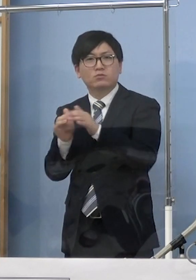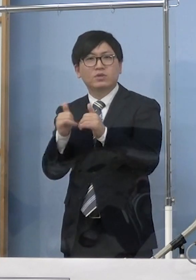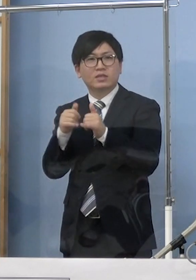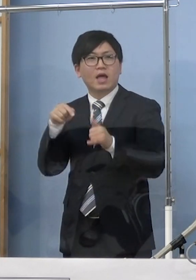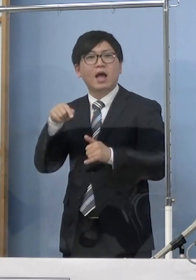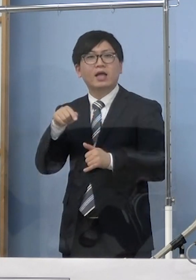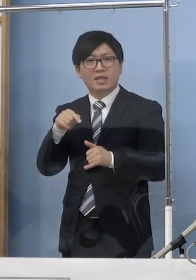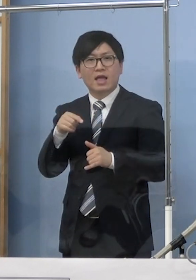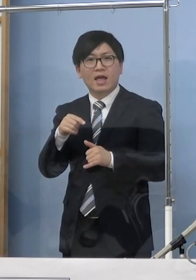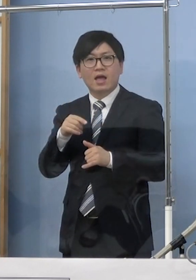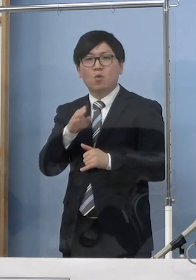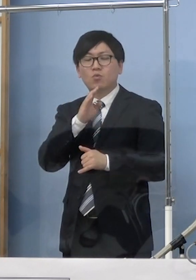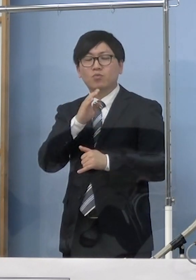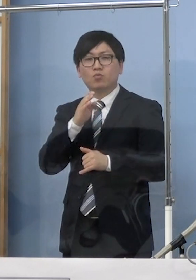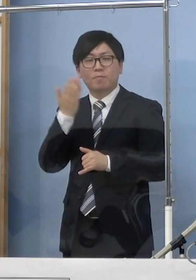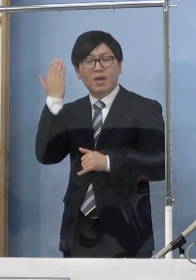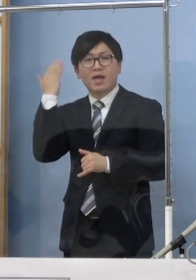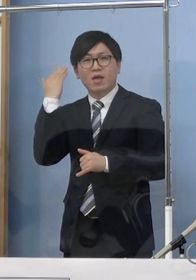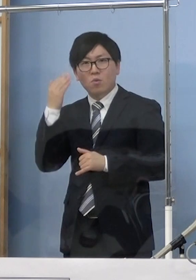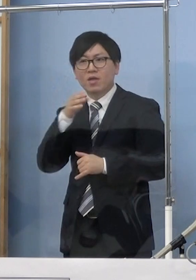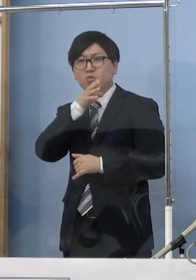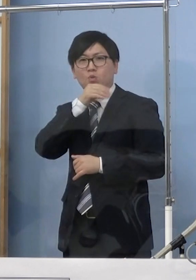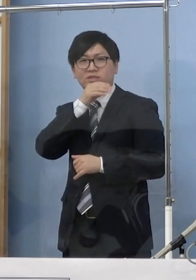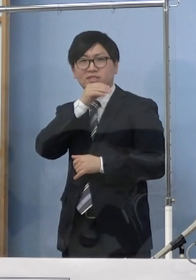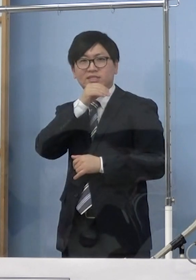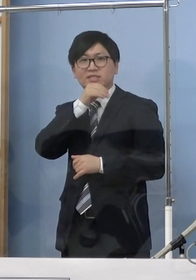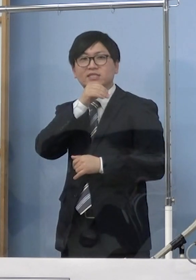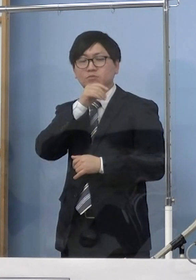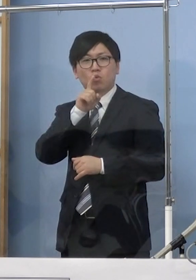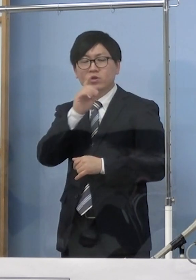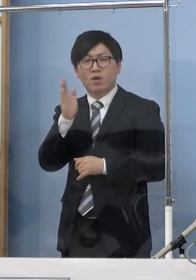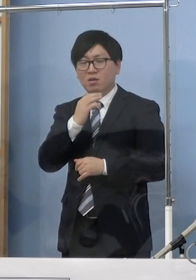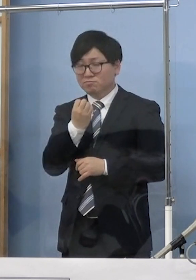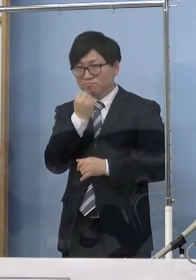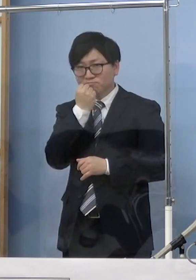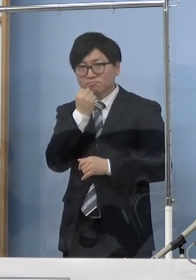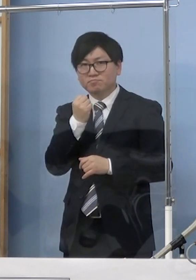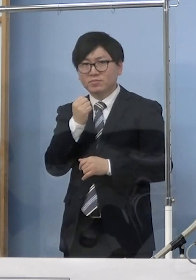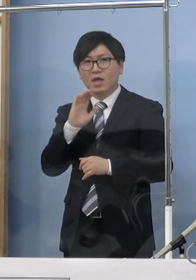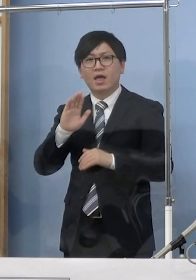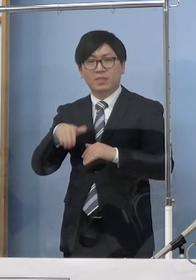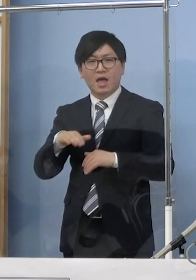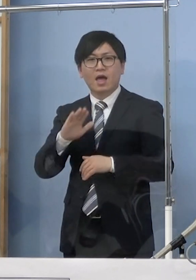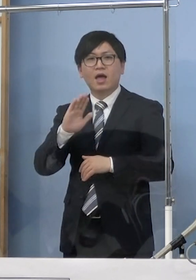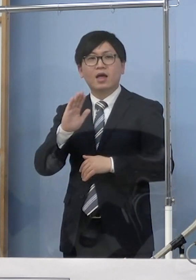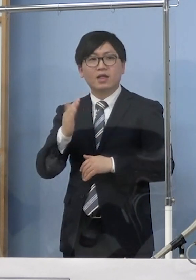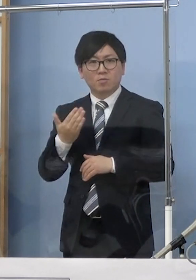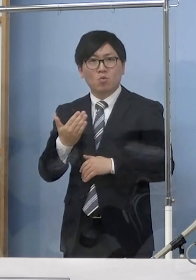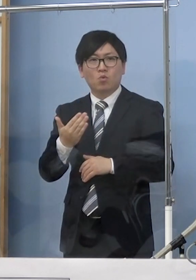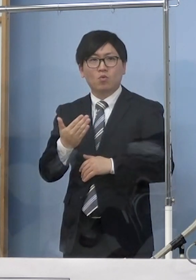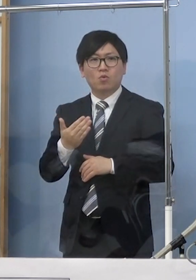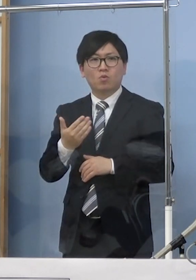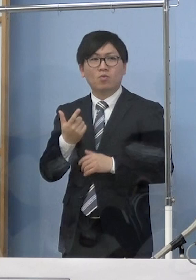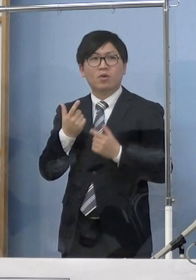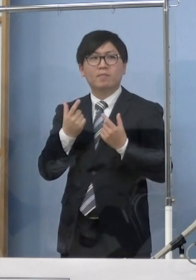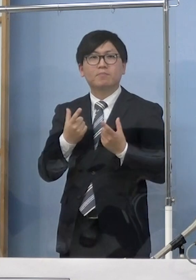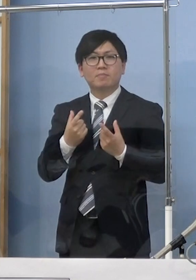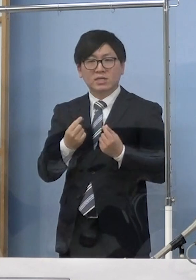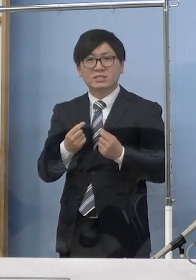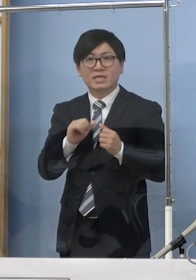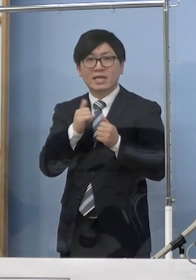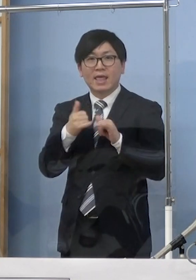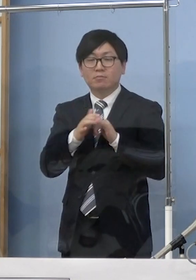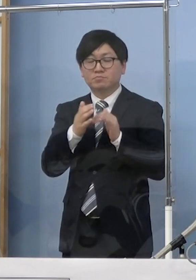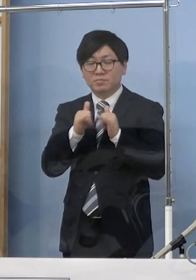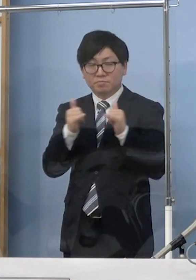は伏せていたんですが、マスコミの皆さん方からのご要請があって、やはり県民の皆さん方にトレンドを示しておく必要があ